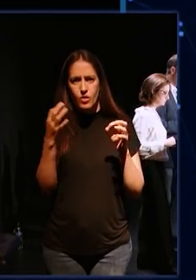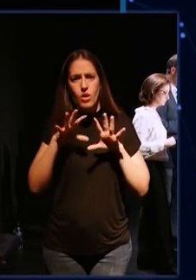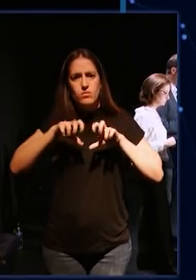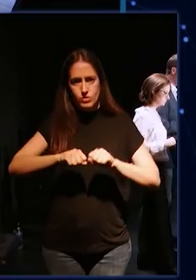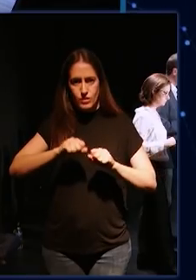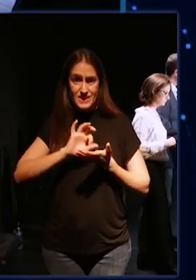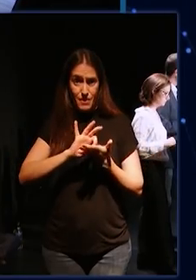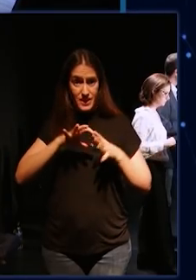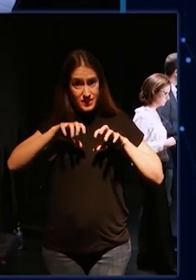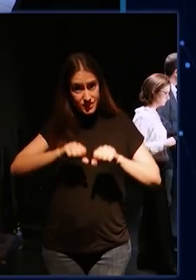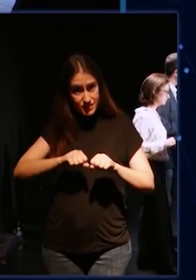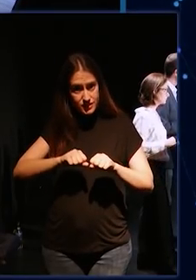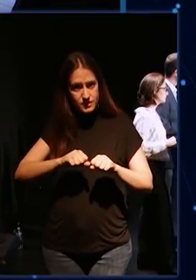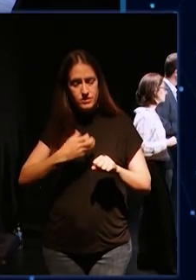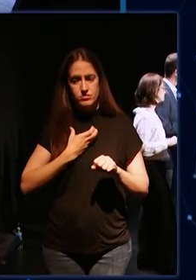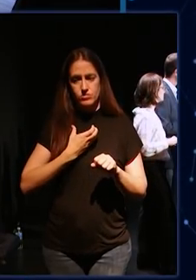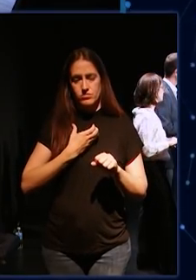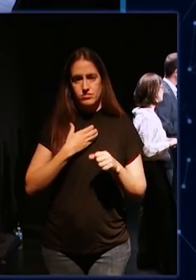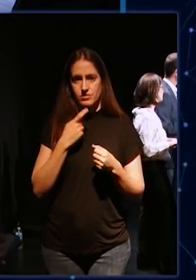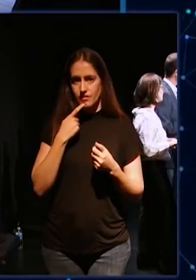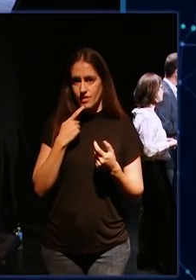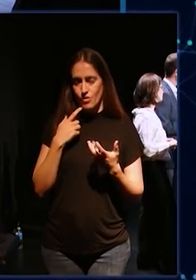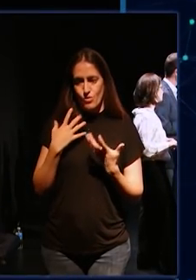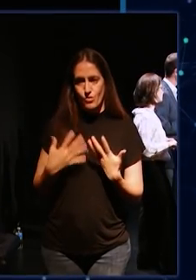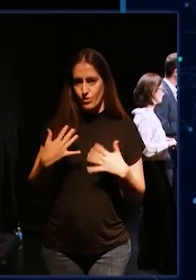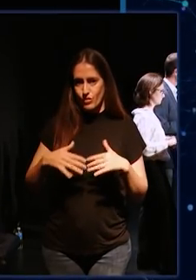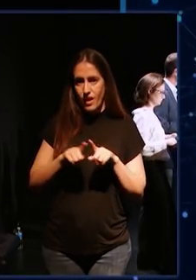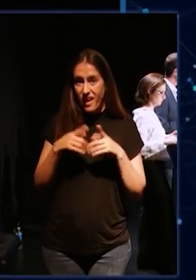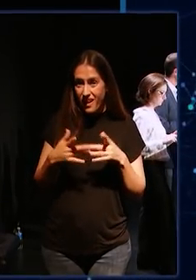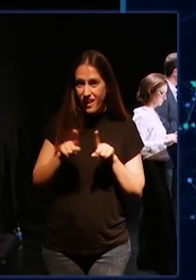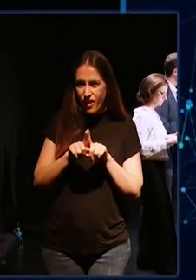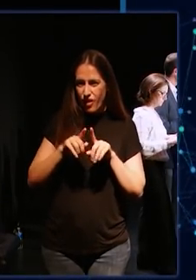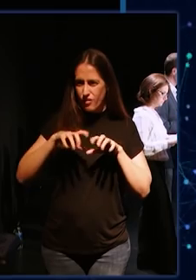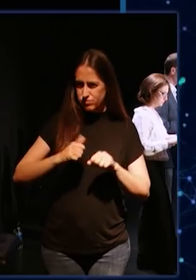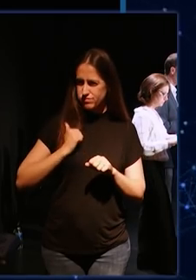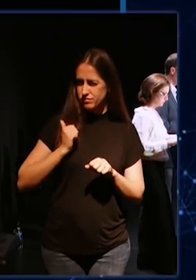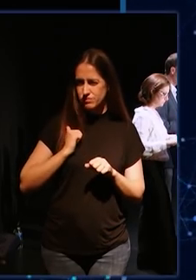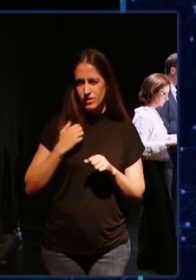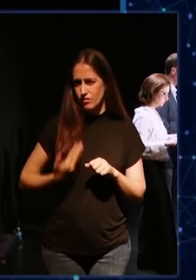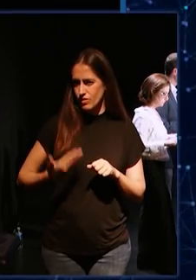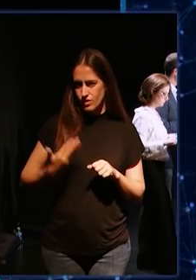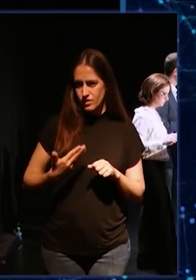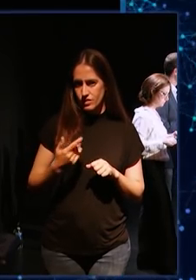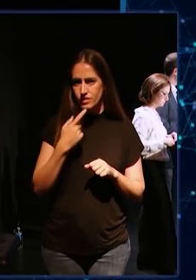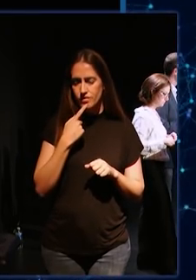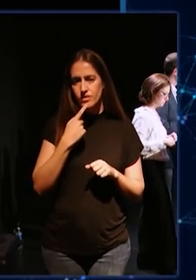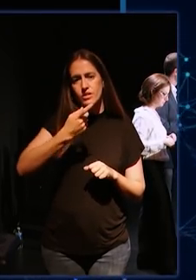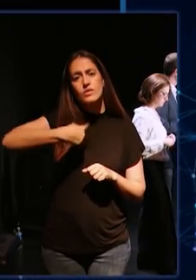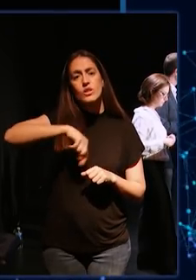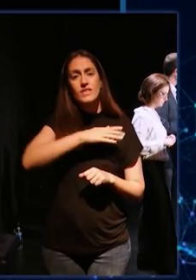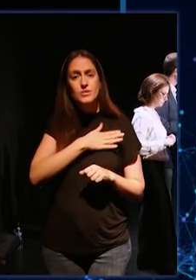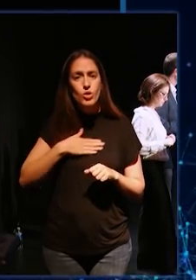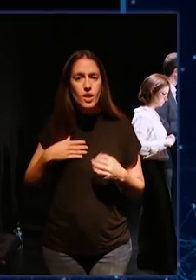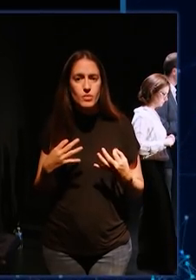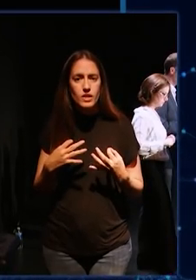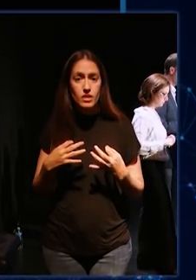municipalització. El tema de la municipalització, a data d'avui, ha tingut una càrrega d'opacitat important i hem volgut nosaltres,